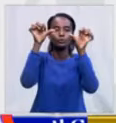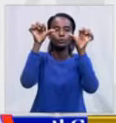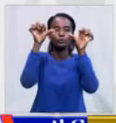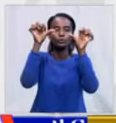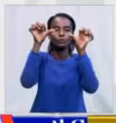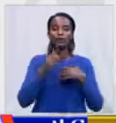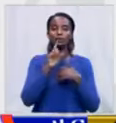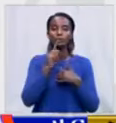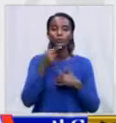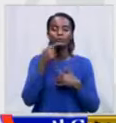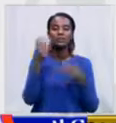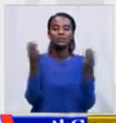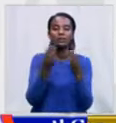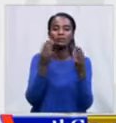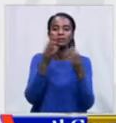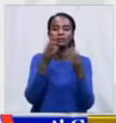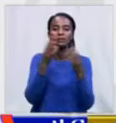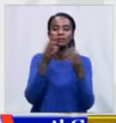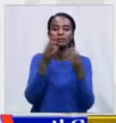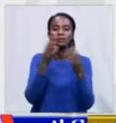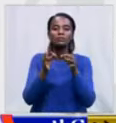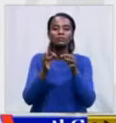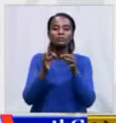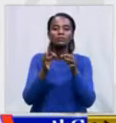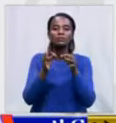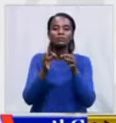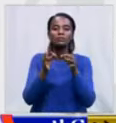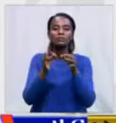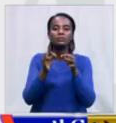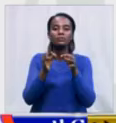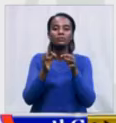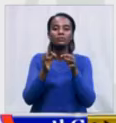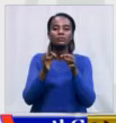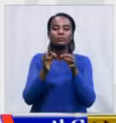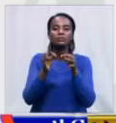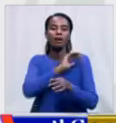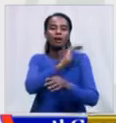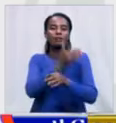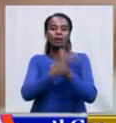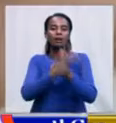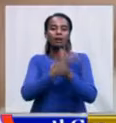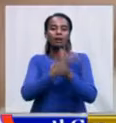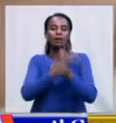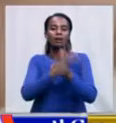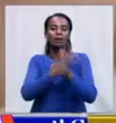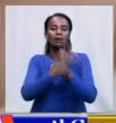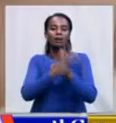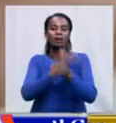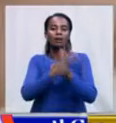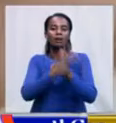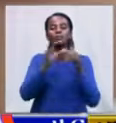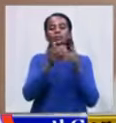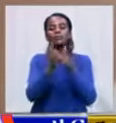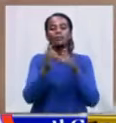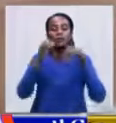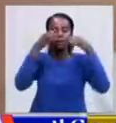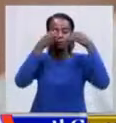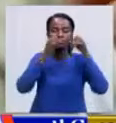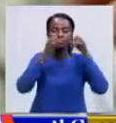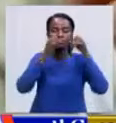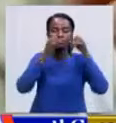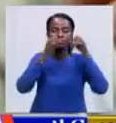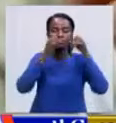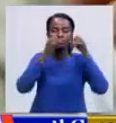ነው የሚለው ሳይንሳዊ ትንታኔ የሚሰጥበት መላምት ያልተዋጠላቸው የሀያላን ሀገራት መሪዎች ቫይረሱ በላብራቶሪ የተፈበረከ ነው